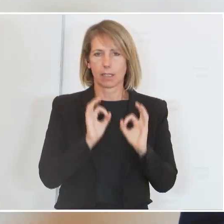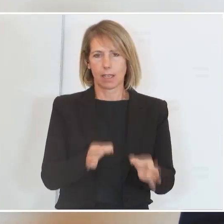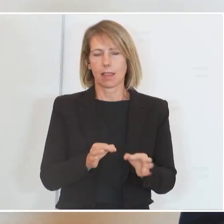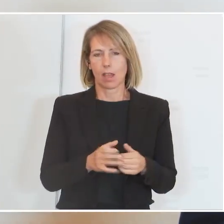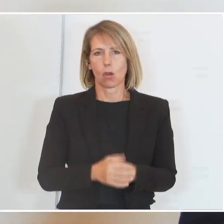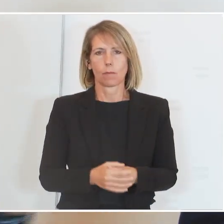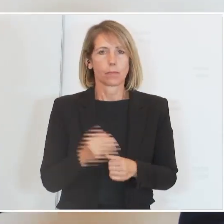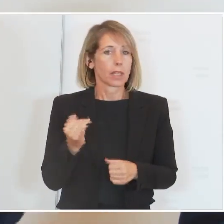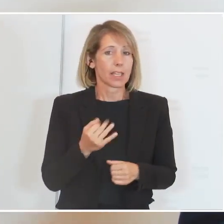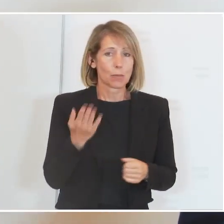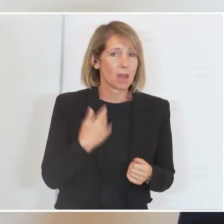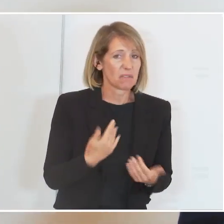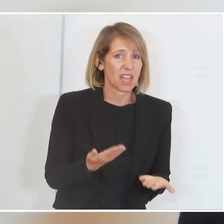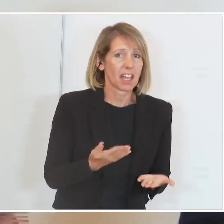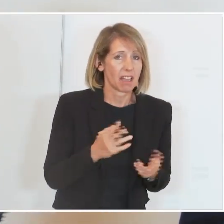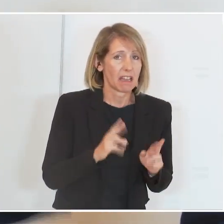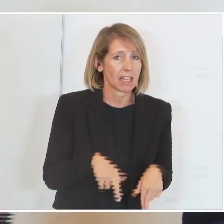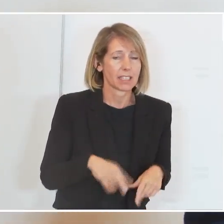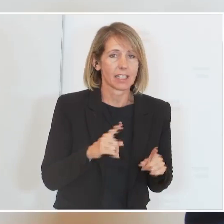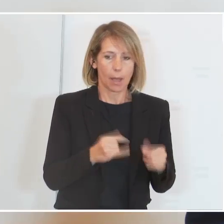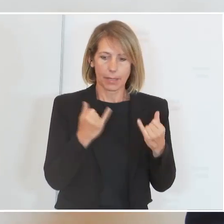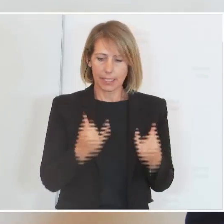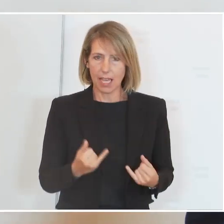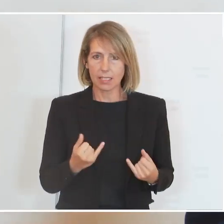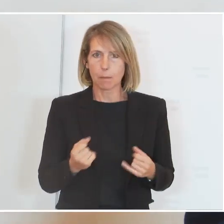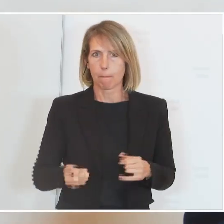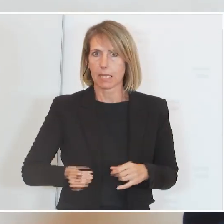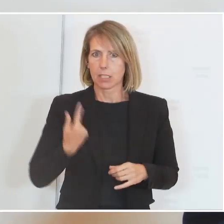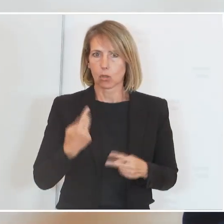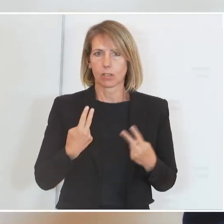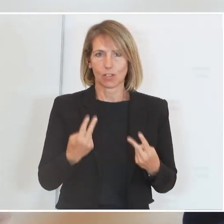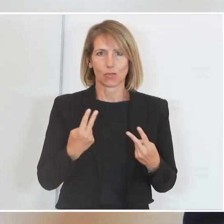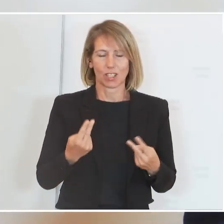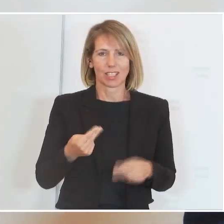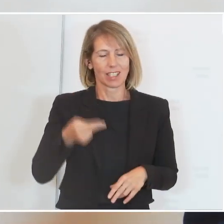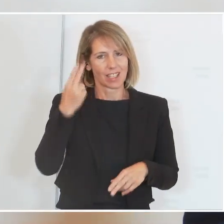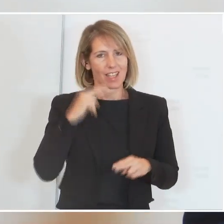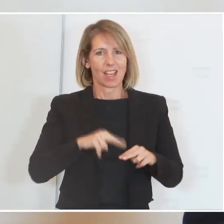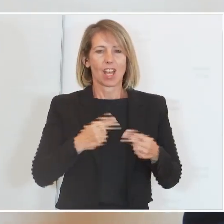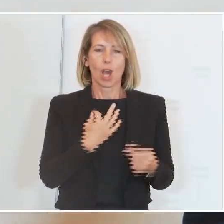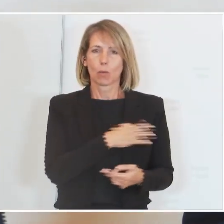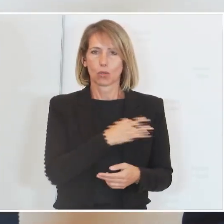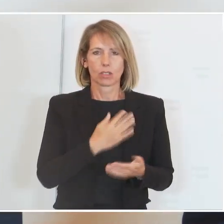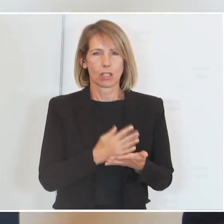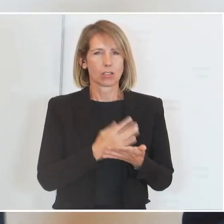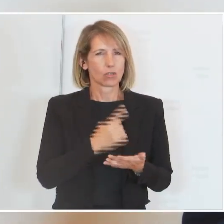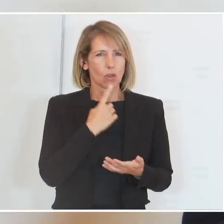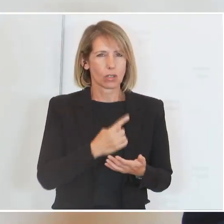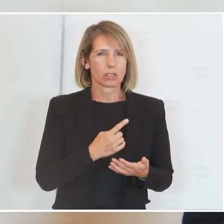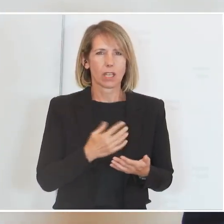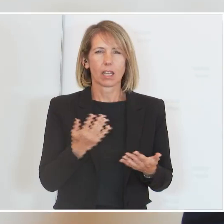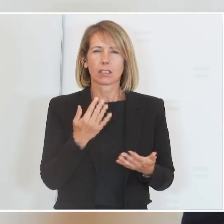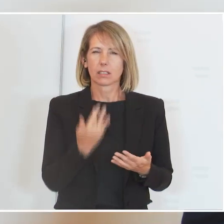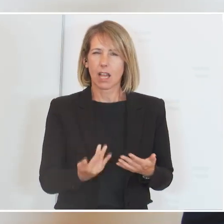und wichtig, aber jetzt mit diesen Teuerungen besonders wichtig und richtig. Und der Herr Bundeskanzler hat ja die Dimensionen genannt, um die es da geht.